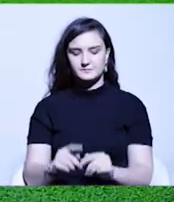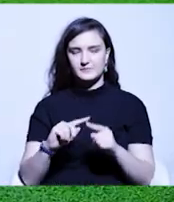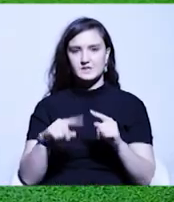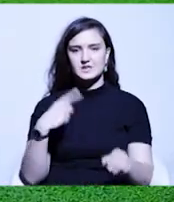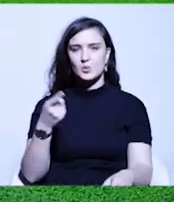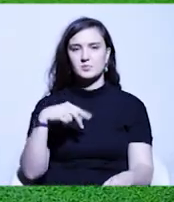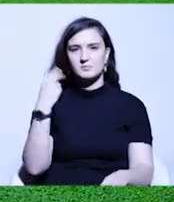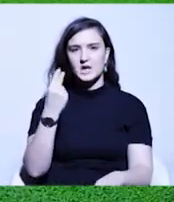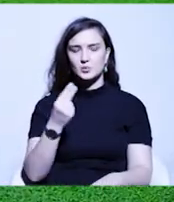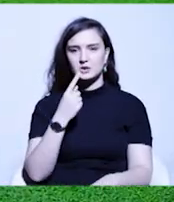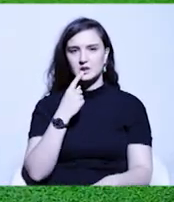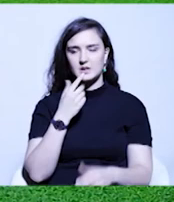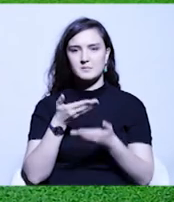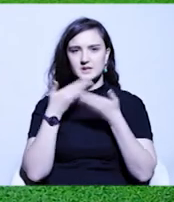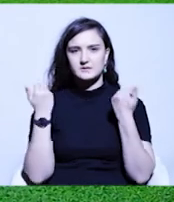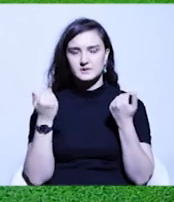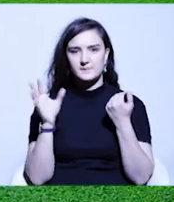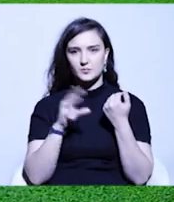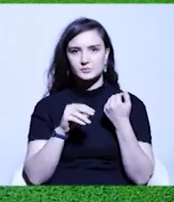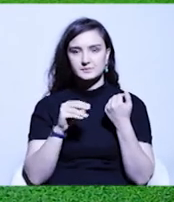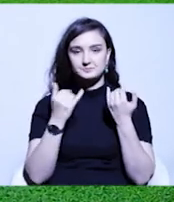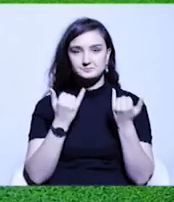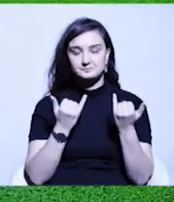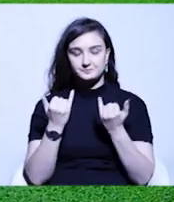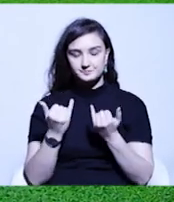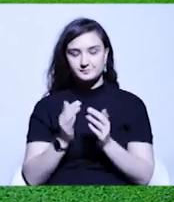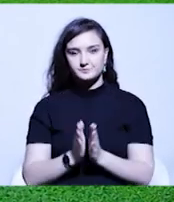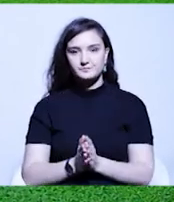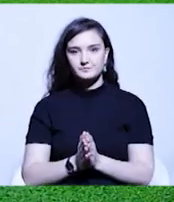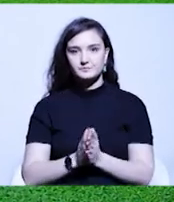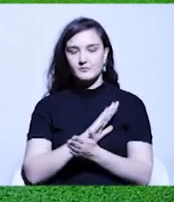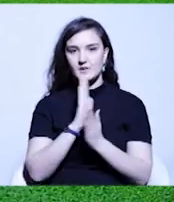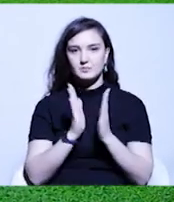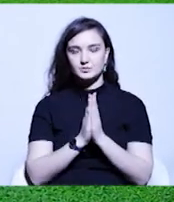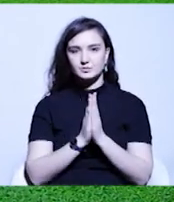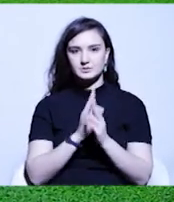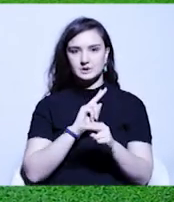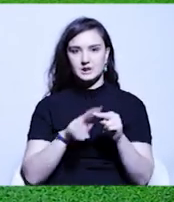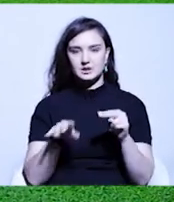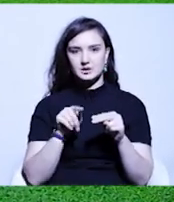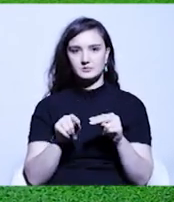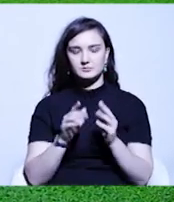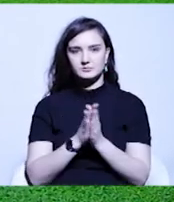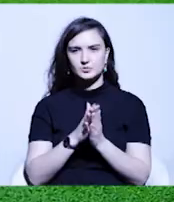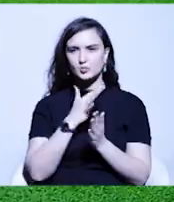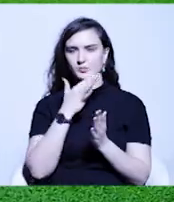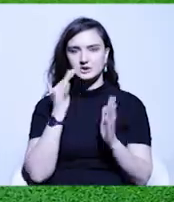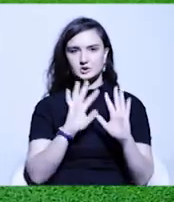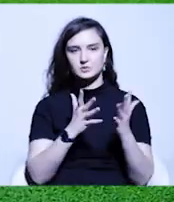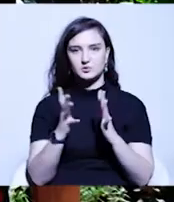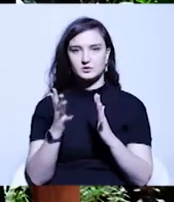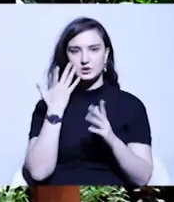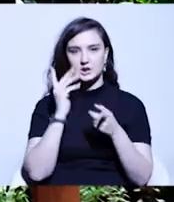თანდათან ეს მხატვრული ენა მარტივდებოდა, როგორც ვიცით, და დღეს აბსოლუტურად დაკარგა უმეტეს